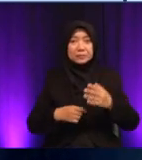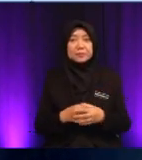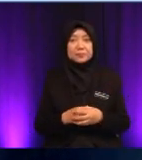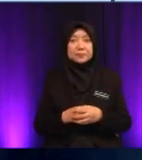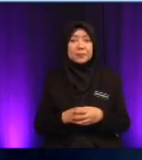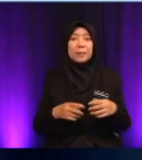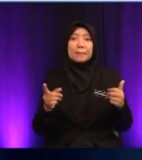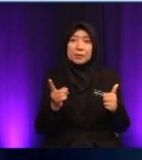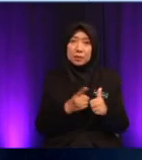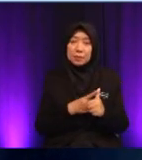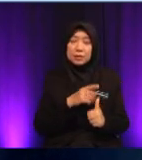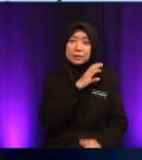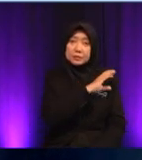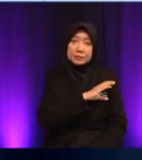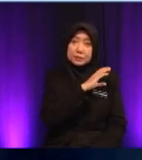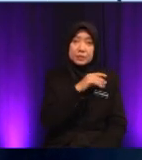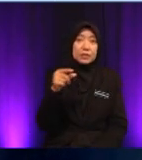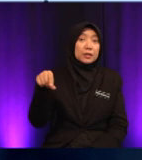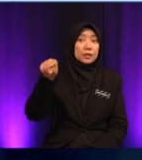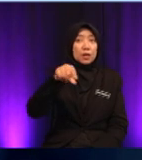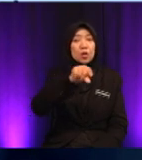yang pertama tadi ciri-ciri gelombang